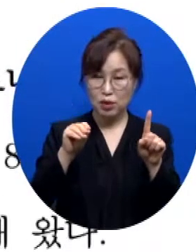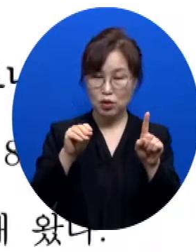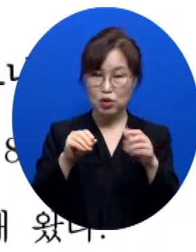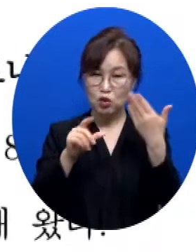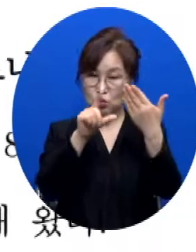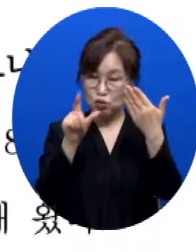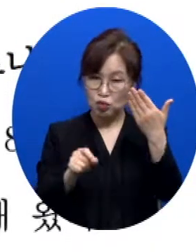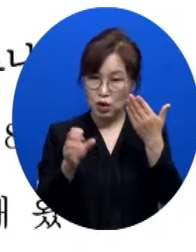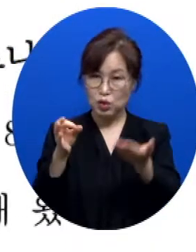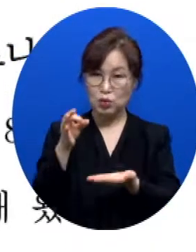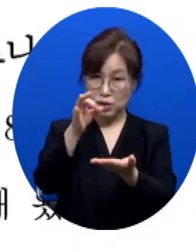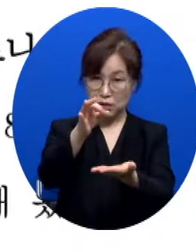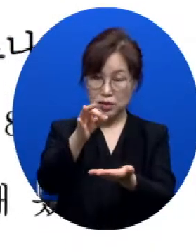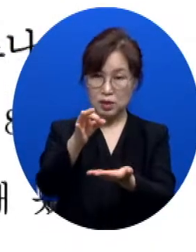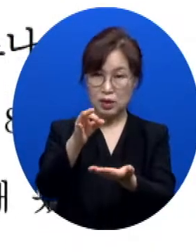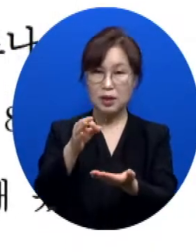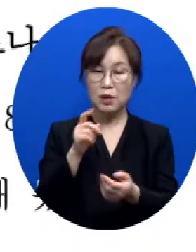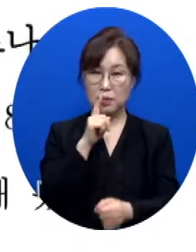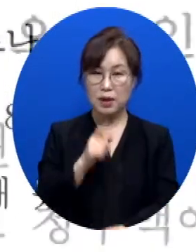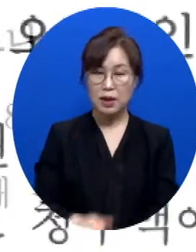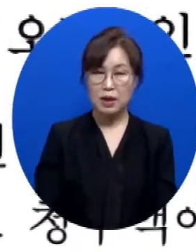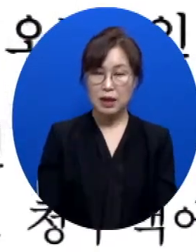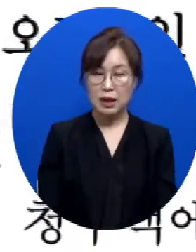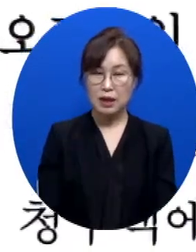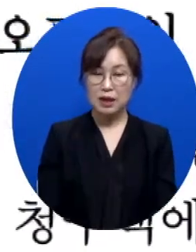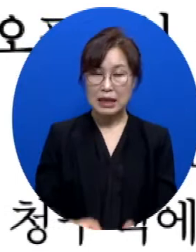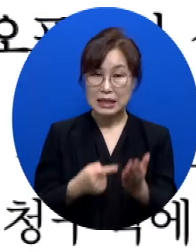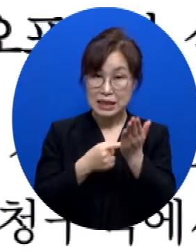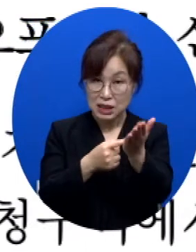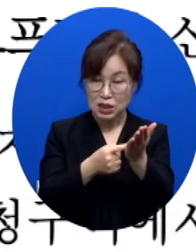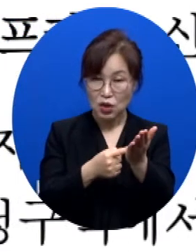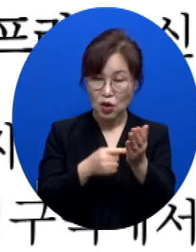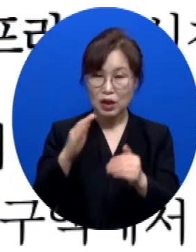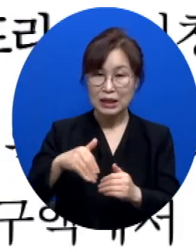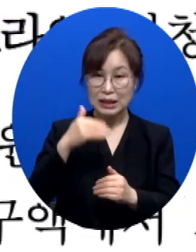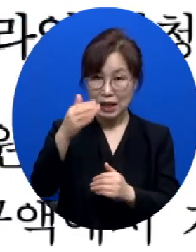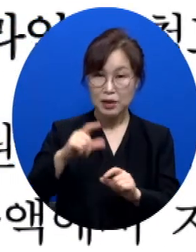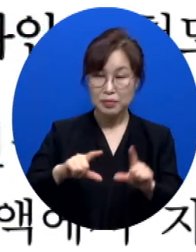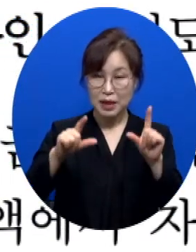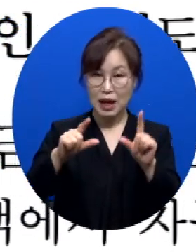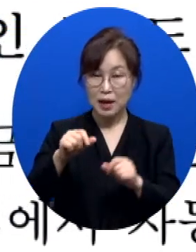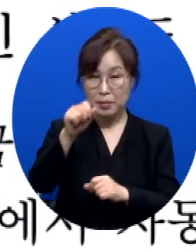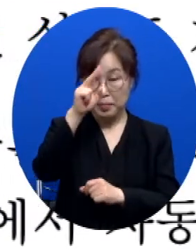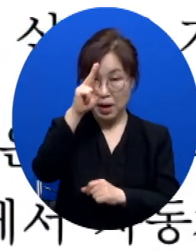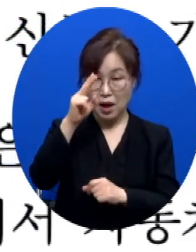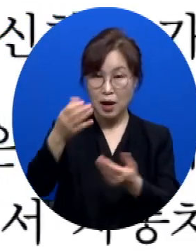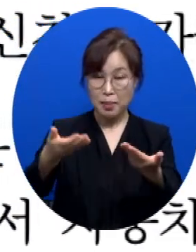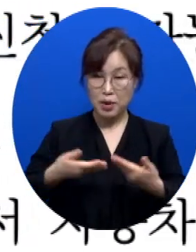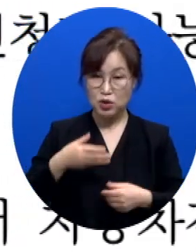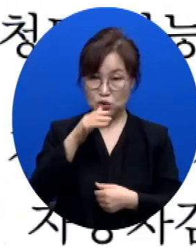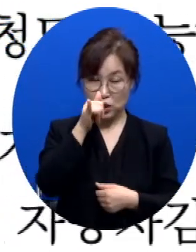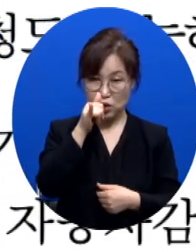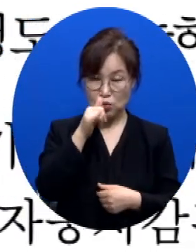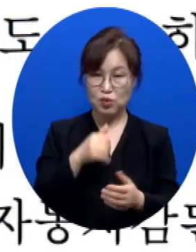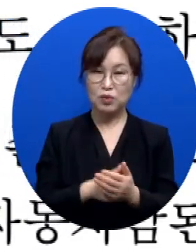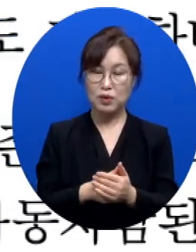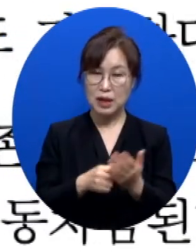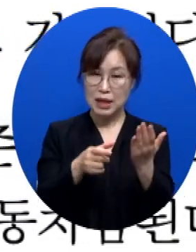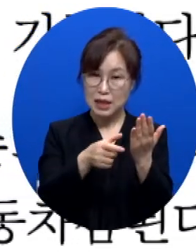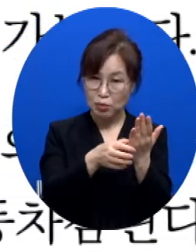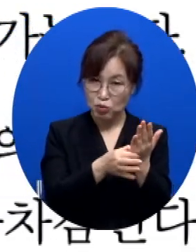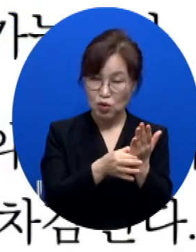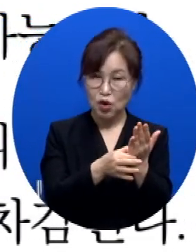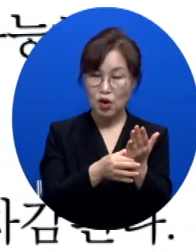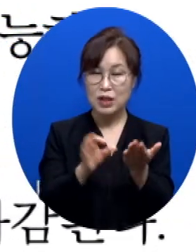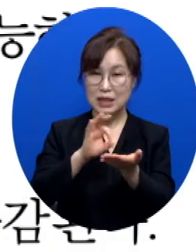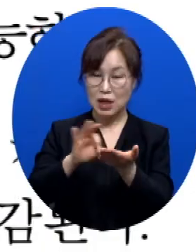9월에 지급한다고 밝혔습니다. 지원금은 신청한 다음 날 바로 지급되며 지역사랑 상품권 가맹점에서 사용할 수